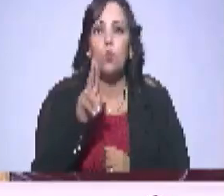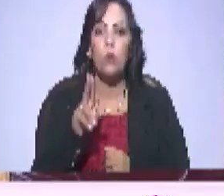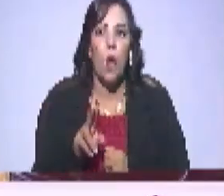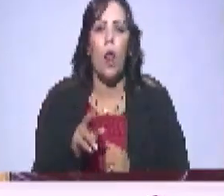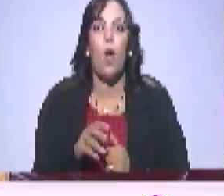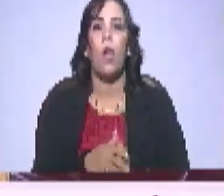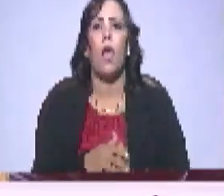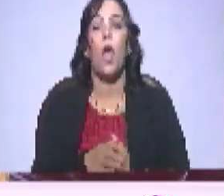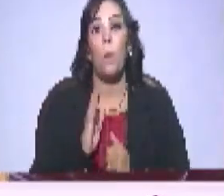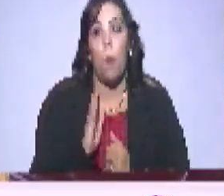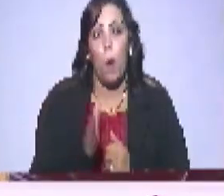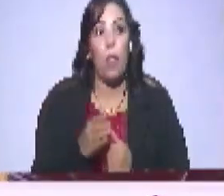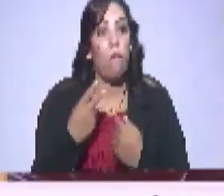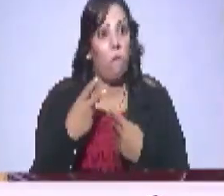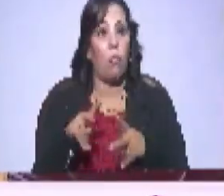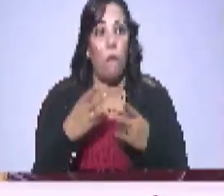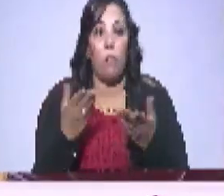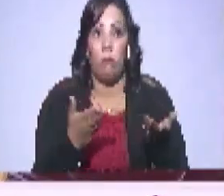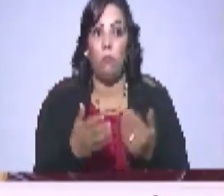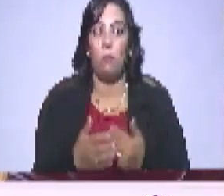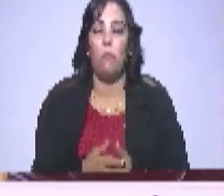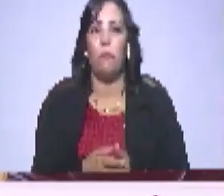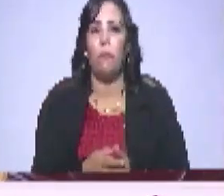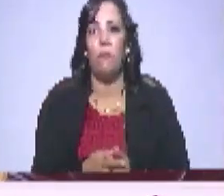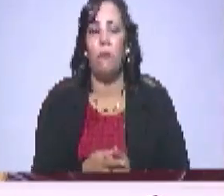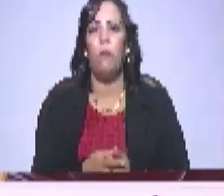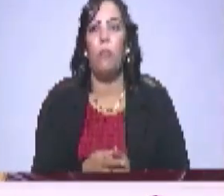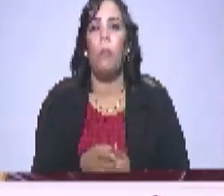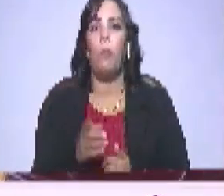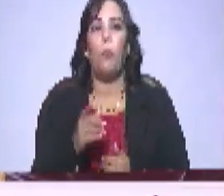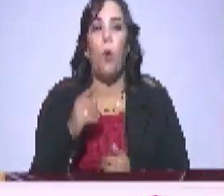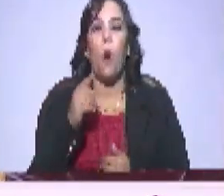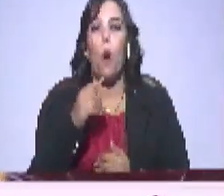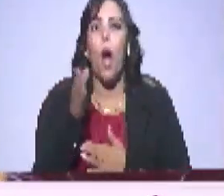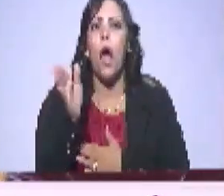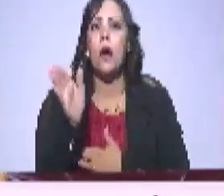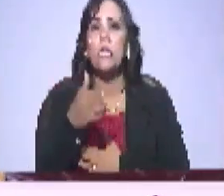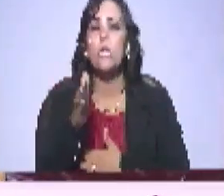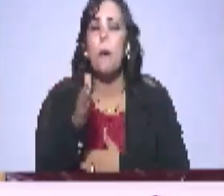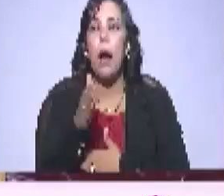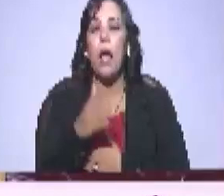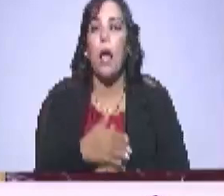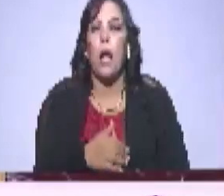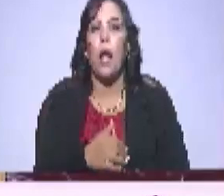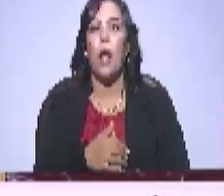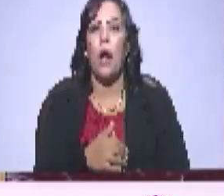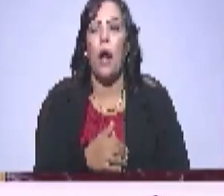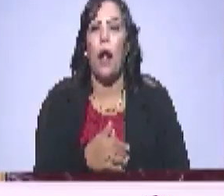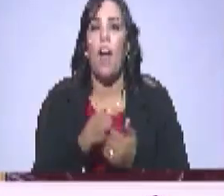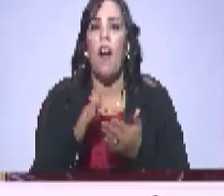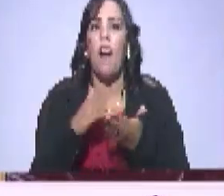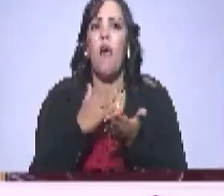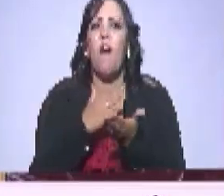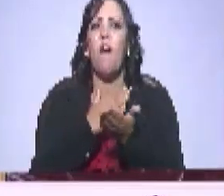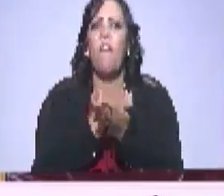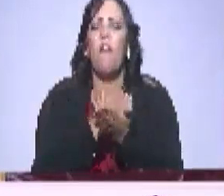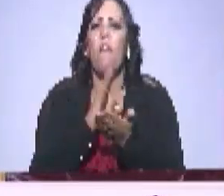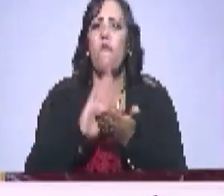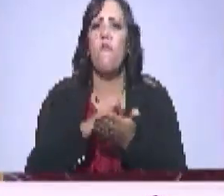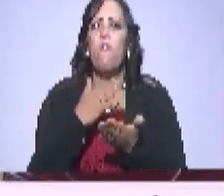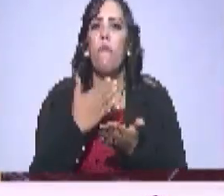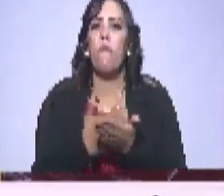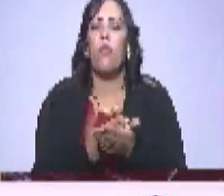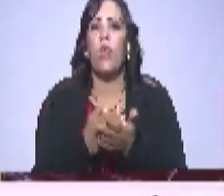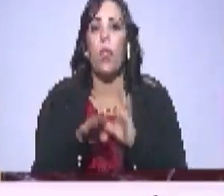كده يعني، ممكن؟ قوي تحت امرك. هو السمك الفيليه ده لازم يتعمل، ما ينفعش يتعمل غير